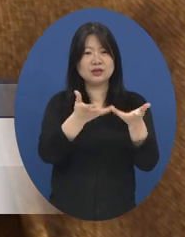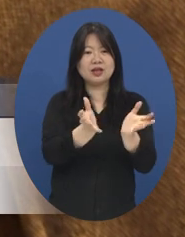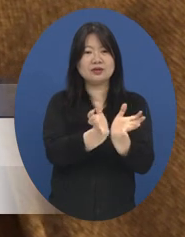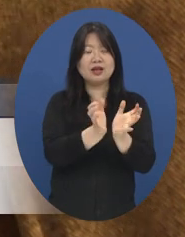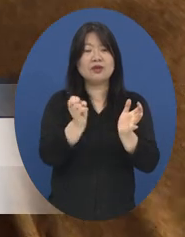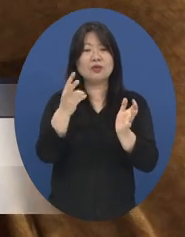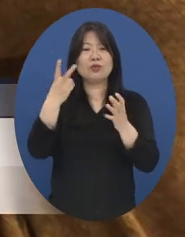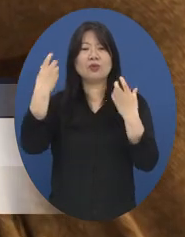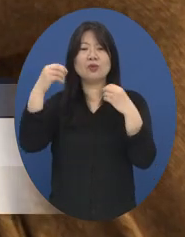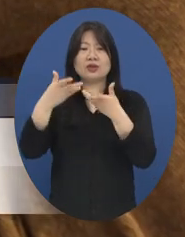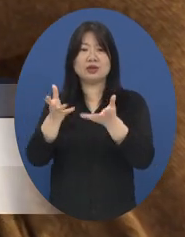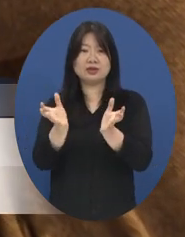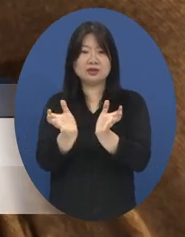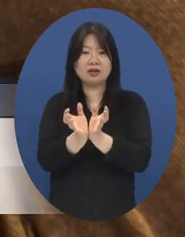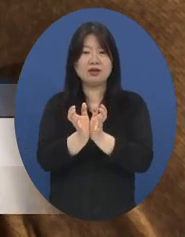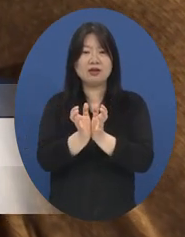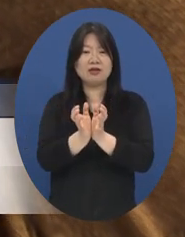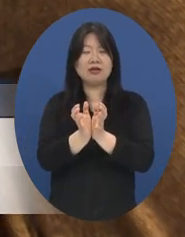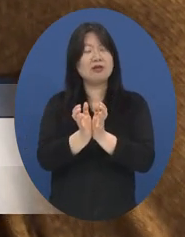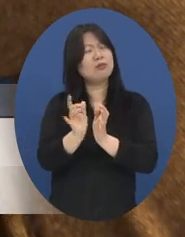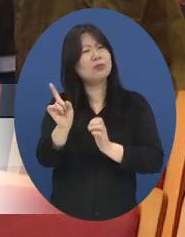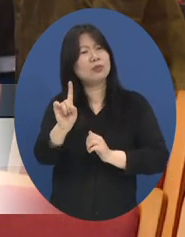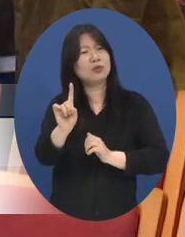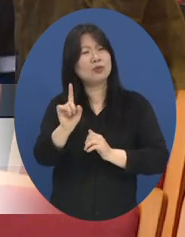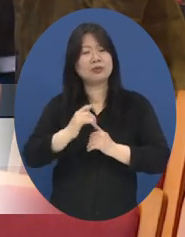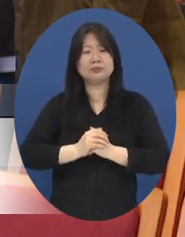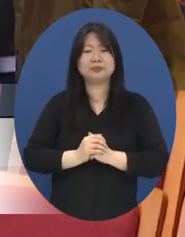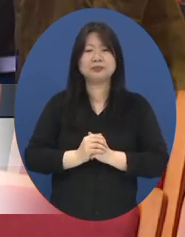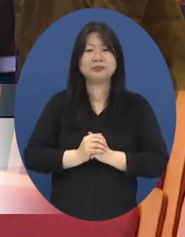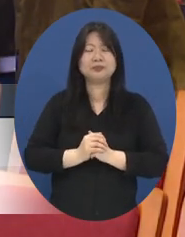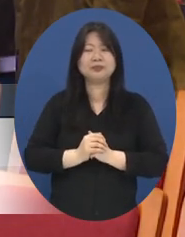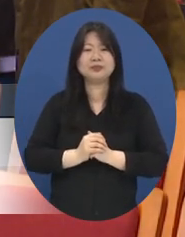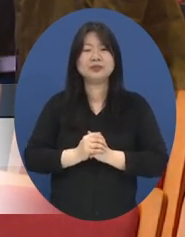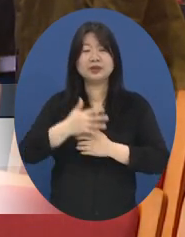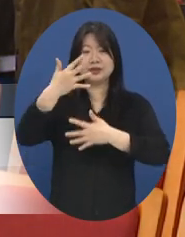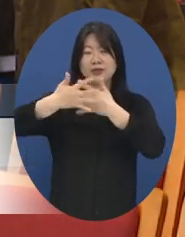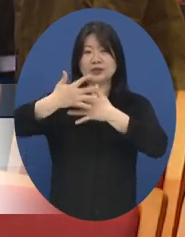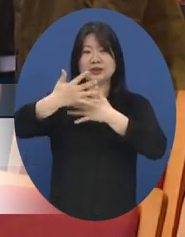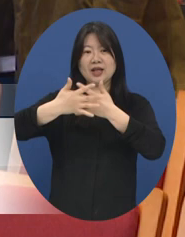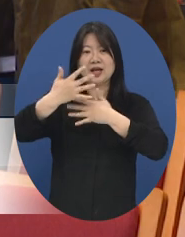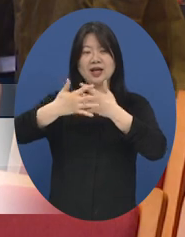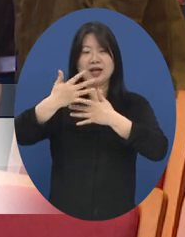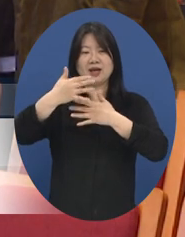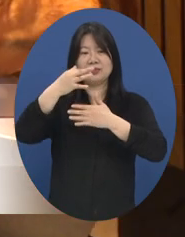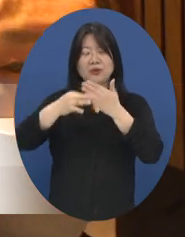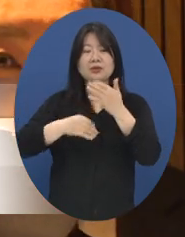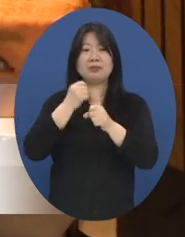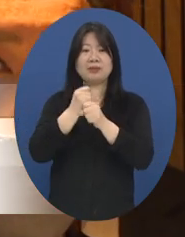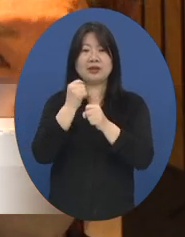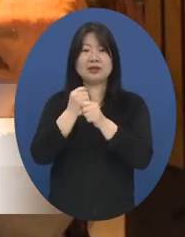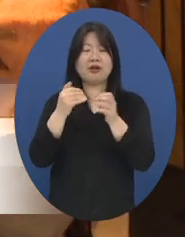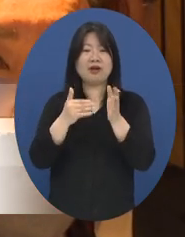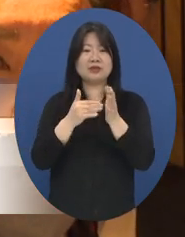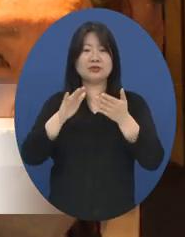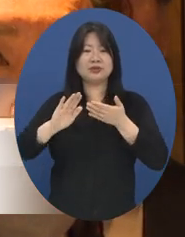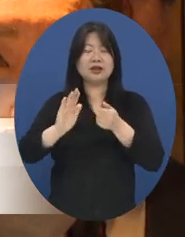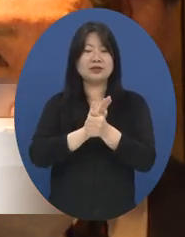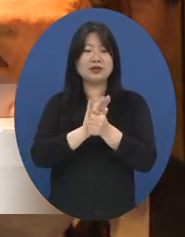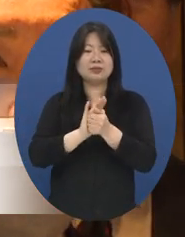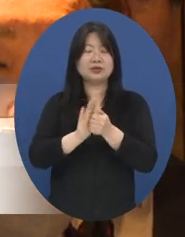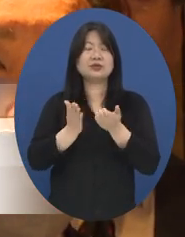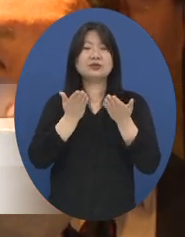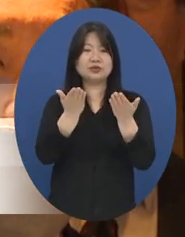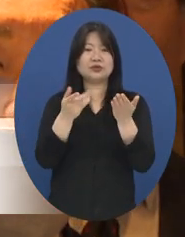또 공연 단체들이 이런 어떤 그 영상 콘텐츠를 제작해서 서비스할